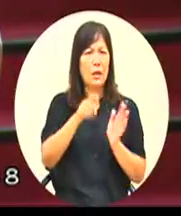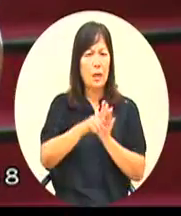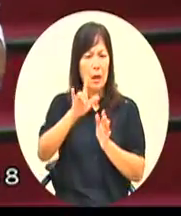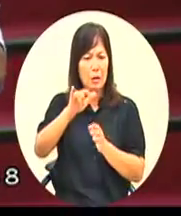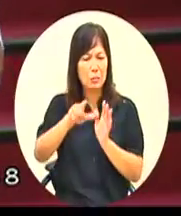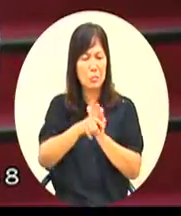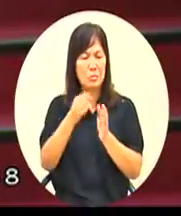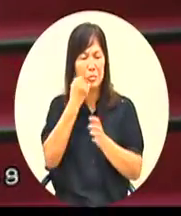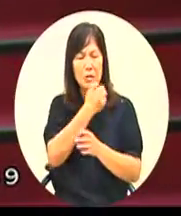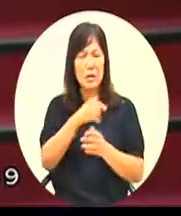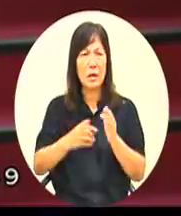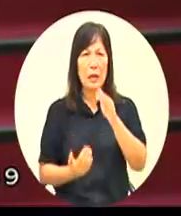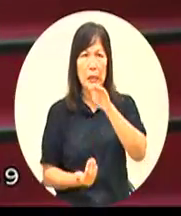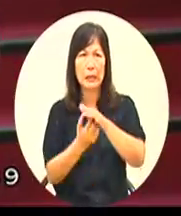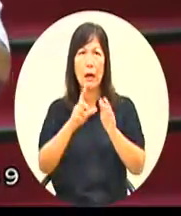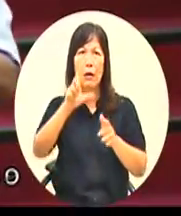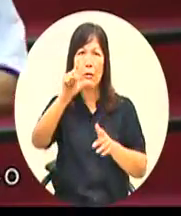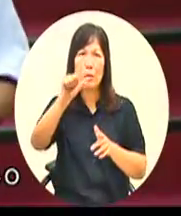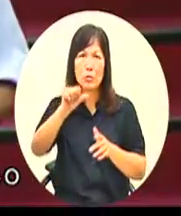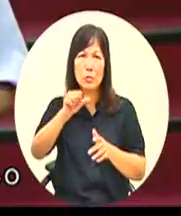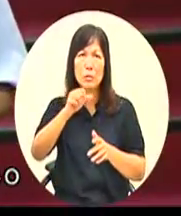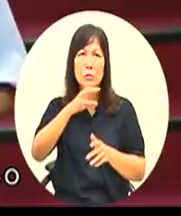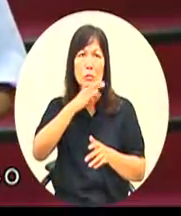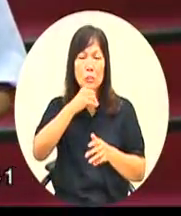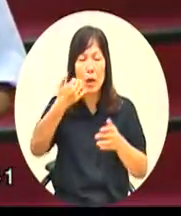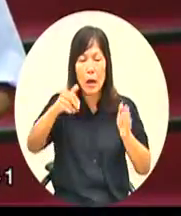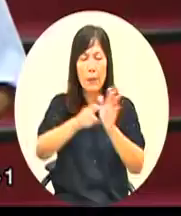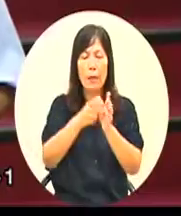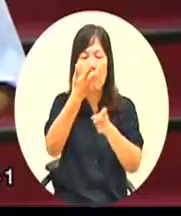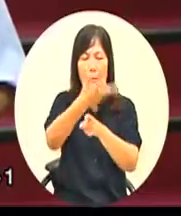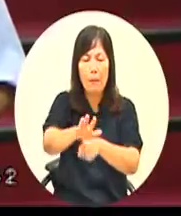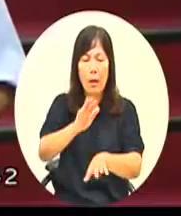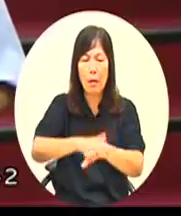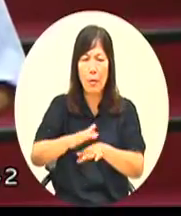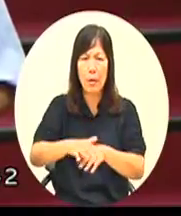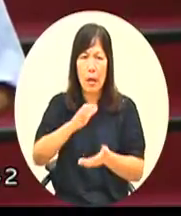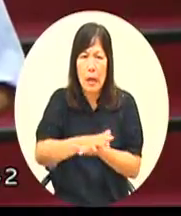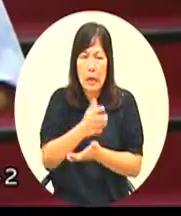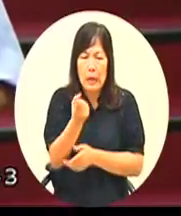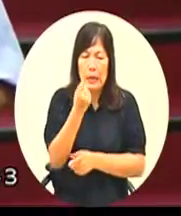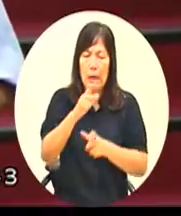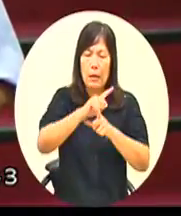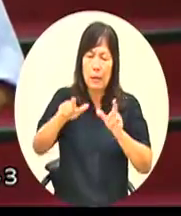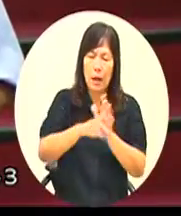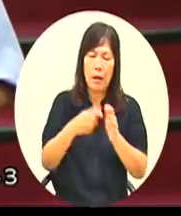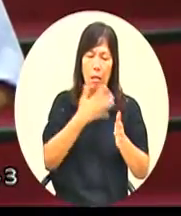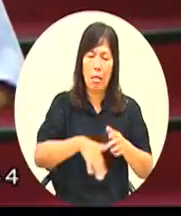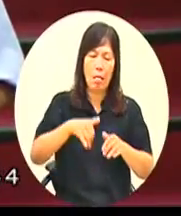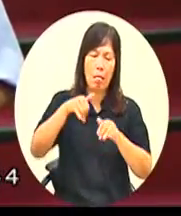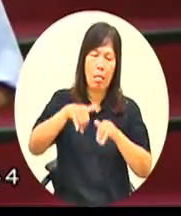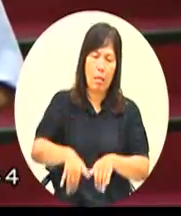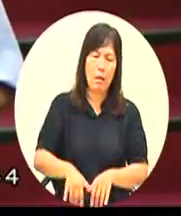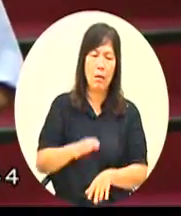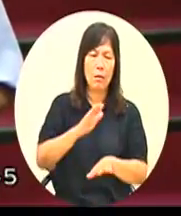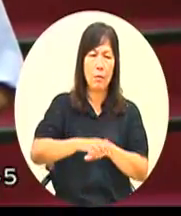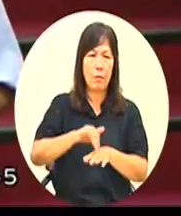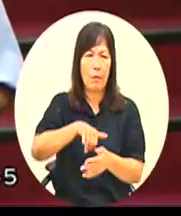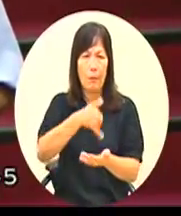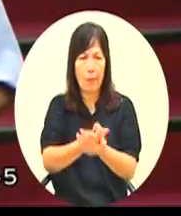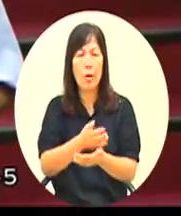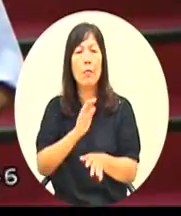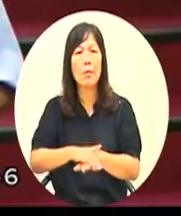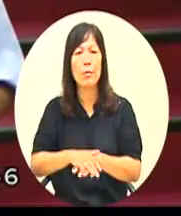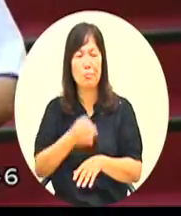到65岁就翘掉了，压力过大，体力不支，这个也有可